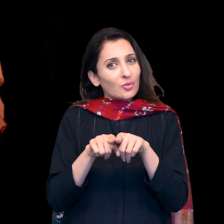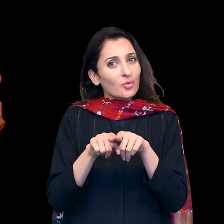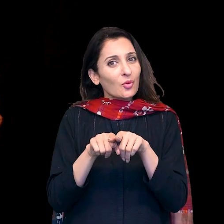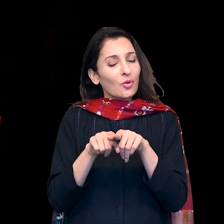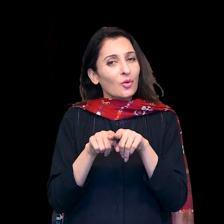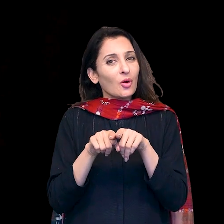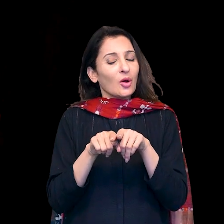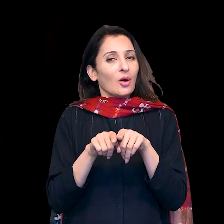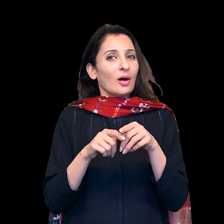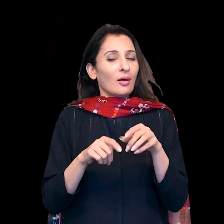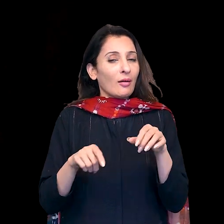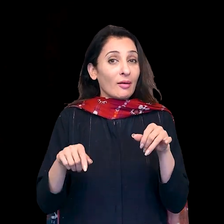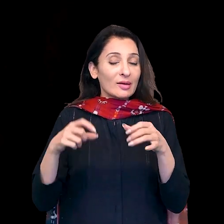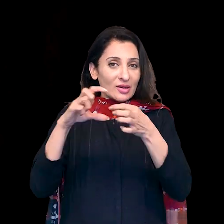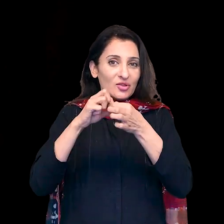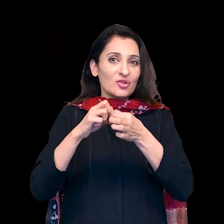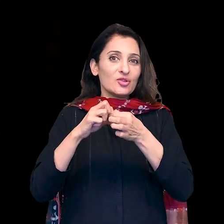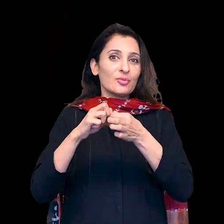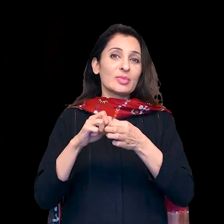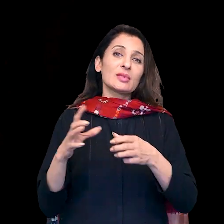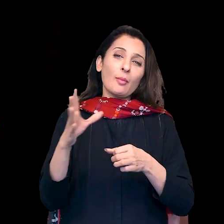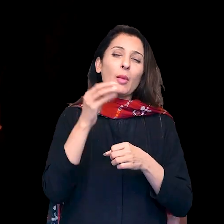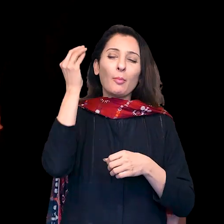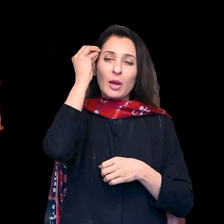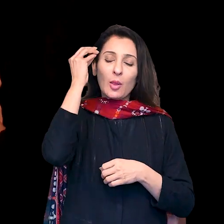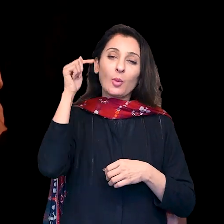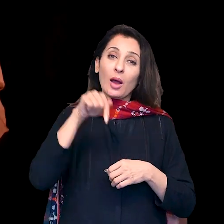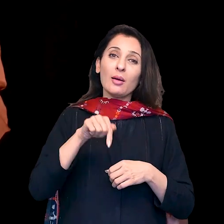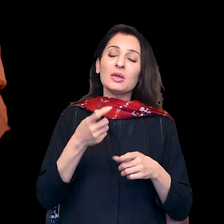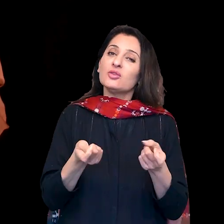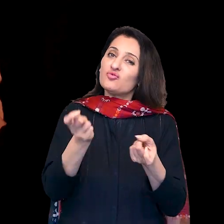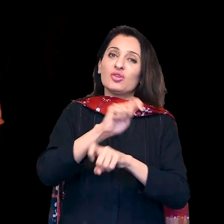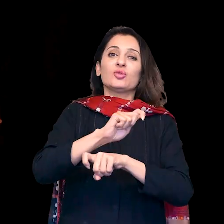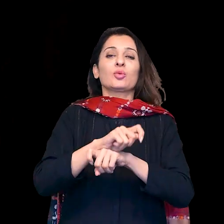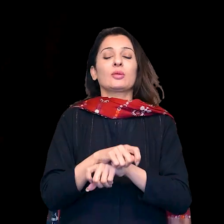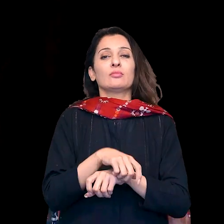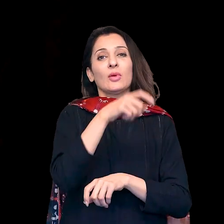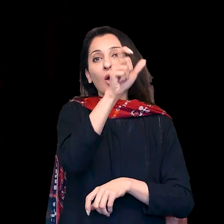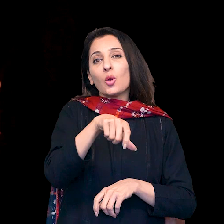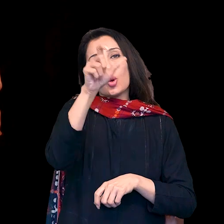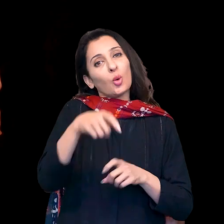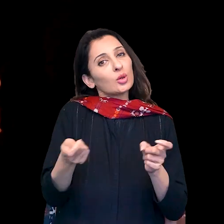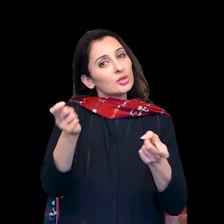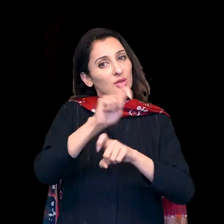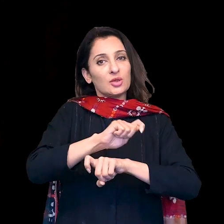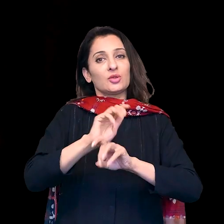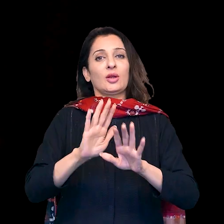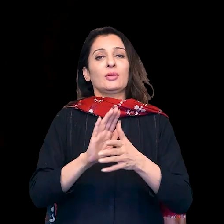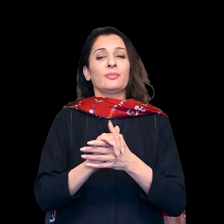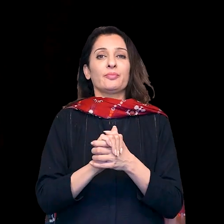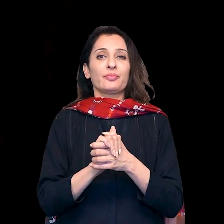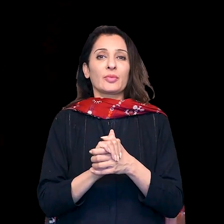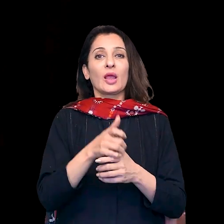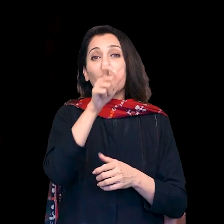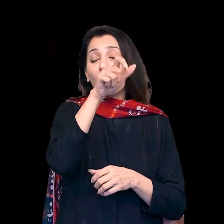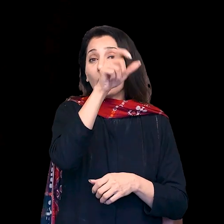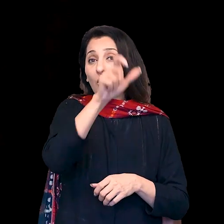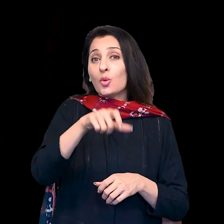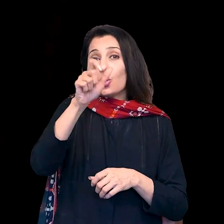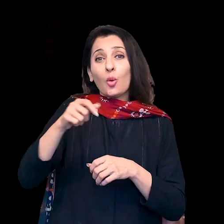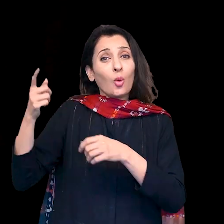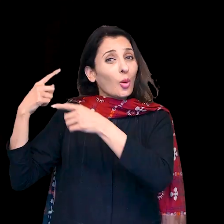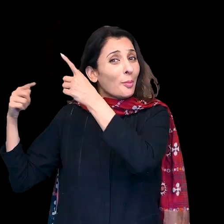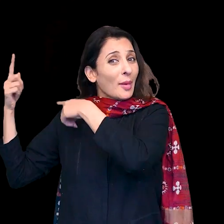से, अपने जेंडर से भी. अब थोड़ी चेंजेस आ रही हैं because people are changing. People no longer want the